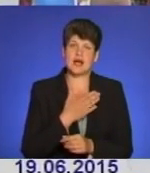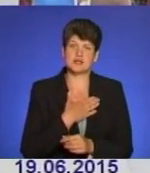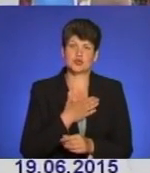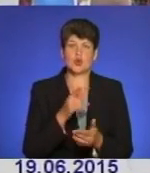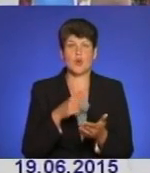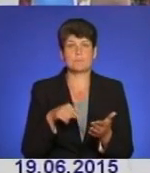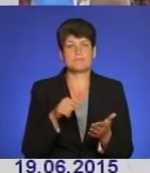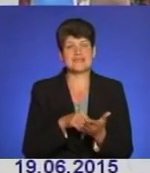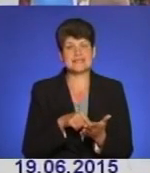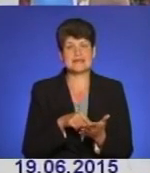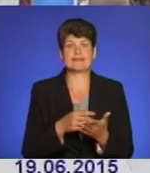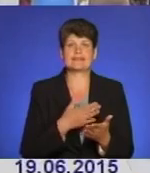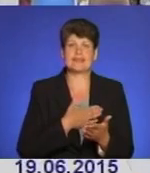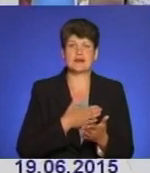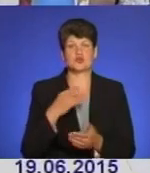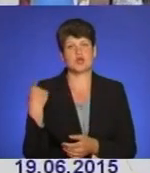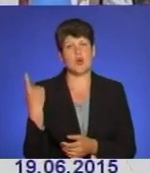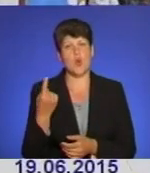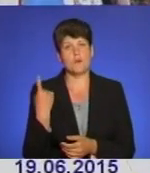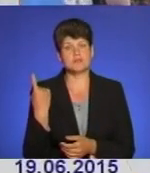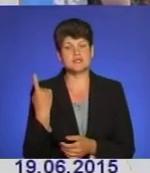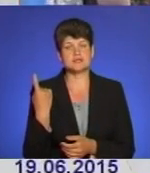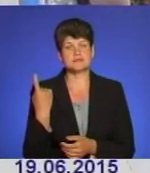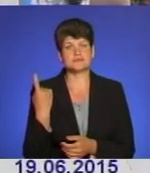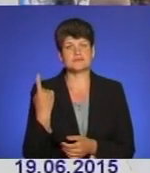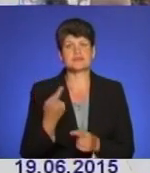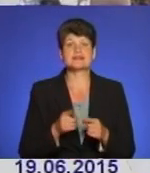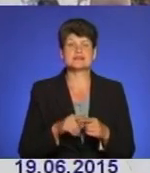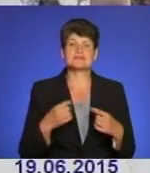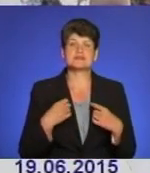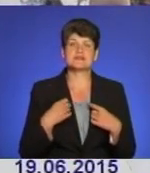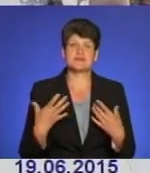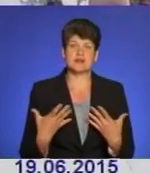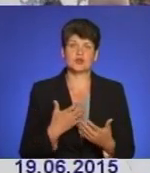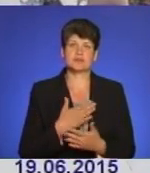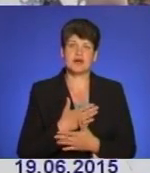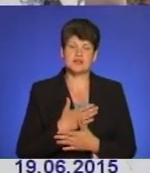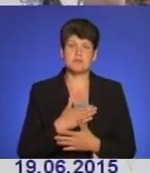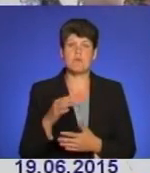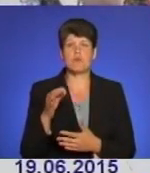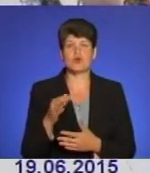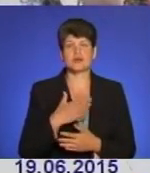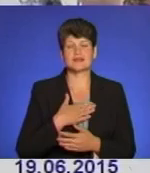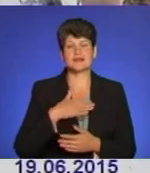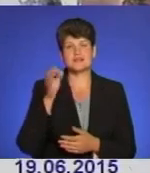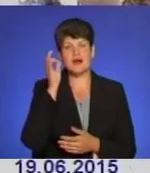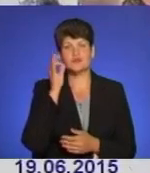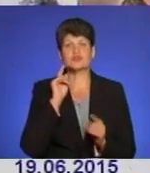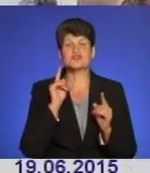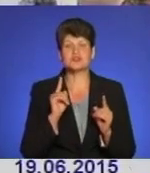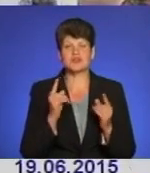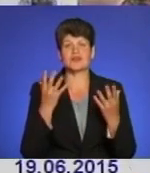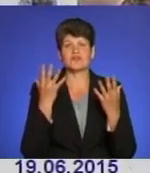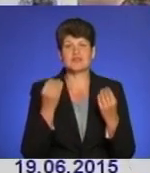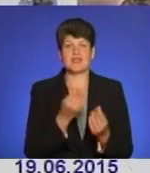нашого міста, нашої області з цим святом нашим, про яких нас згадують чогось тільки про